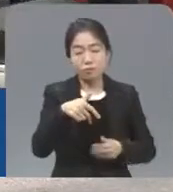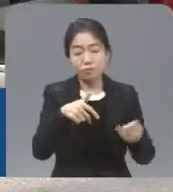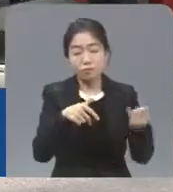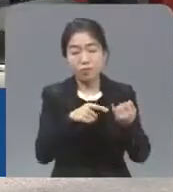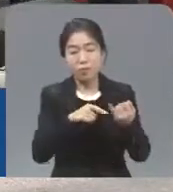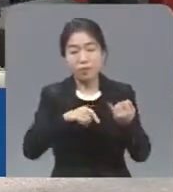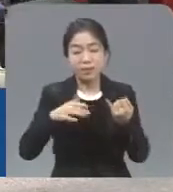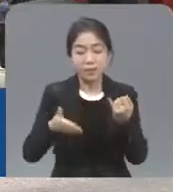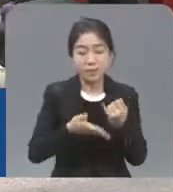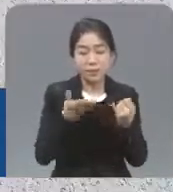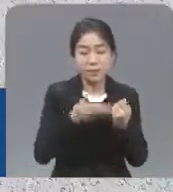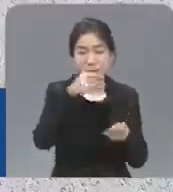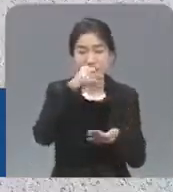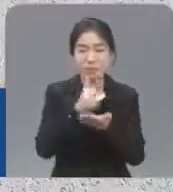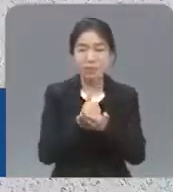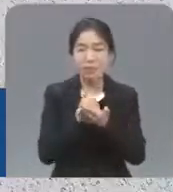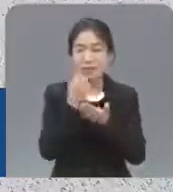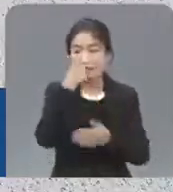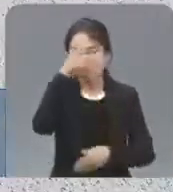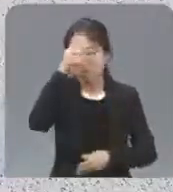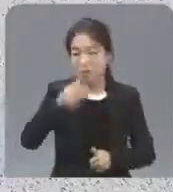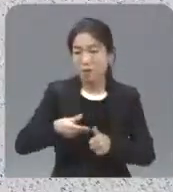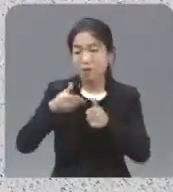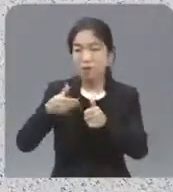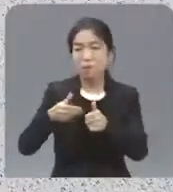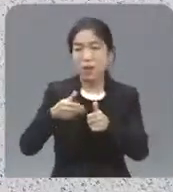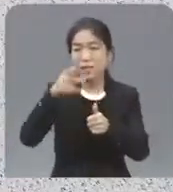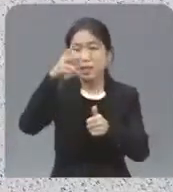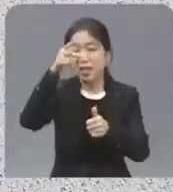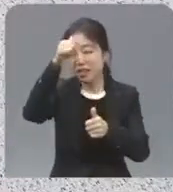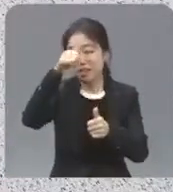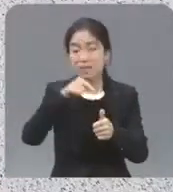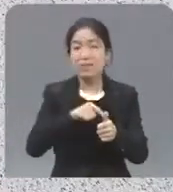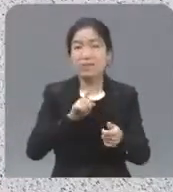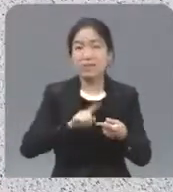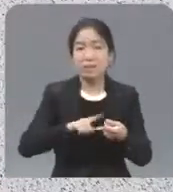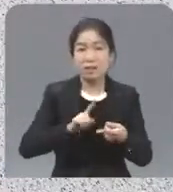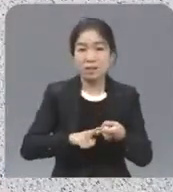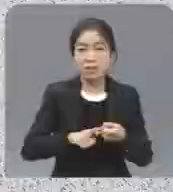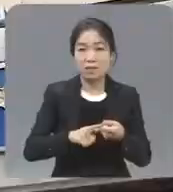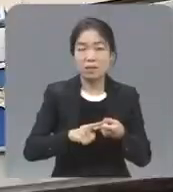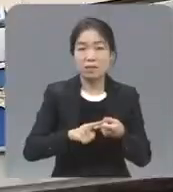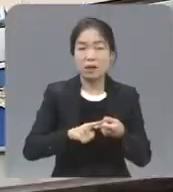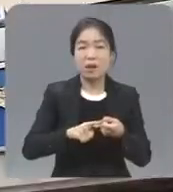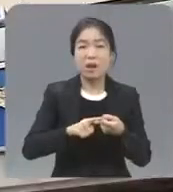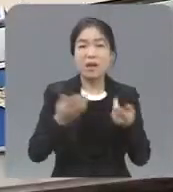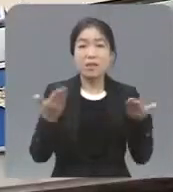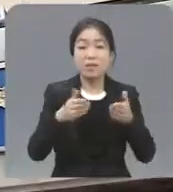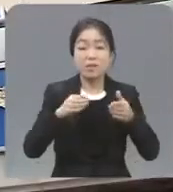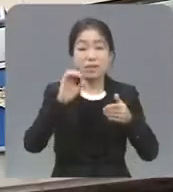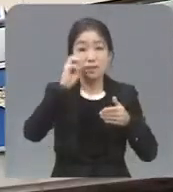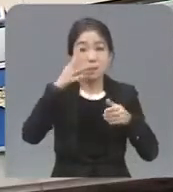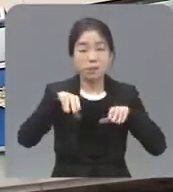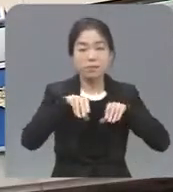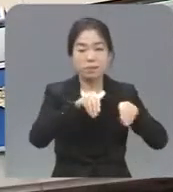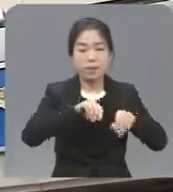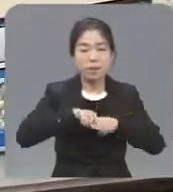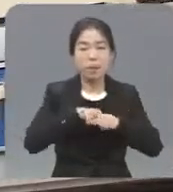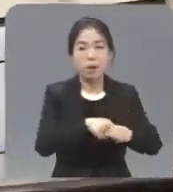강제 추행한 혐의로 검찰에 송치 근 관할 지구대 소속 b 경우에 대해 정직 3개월의 중징계를 의결했습니다